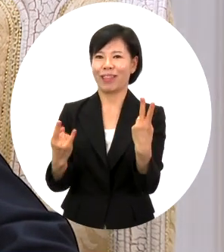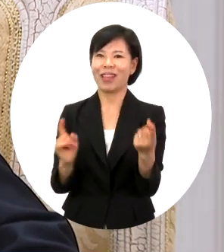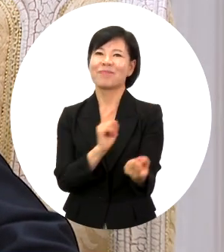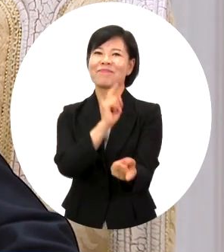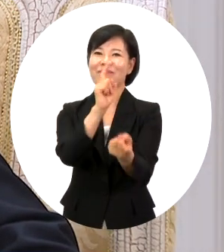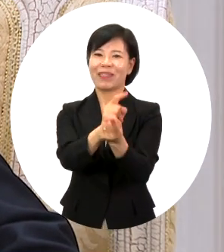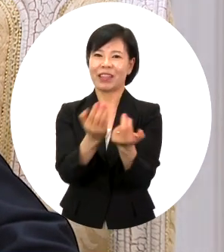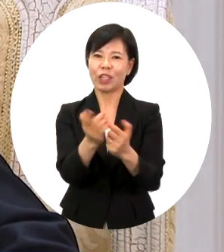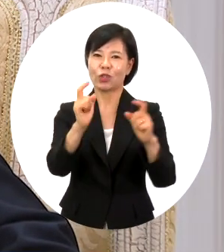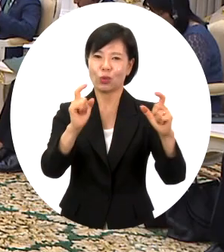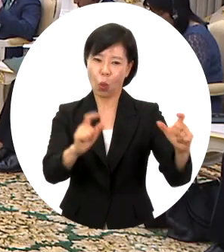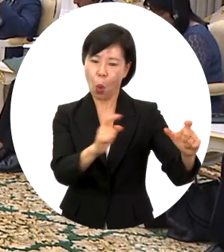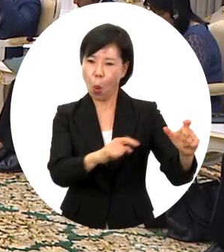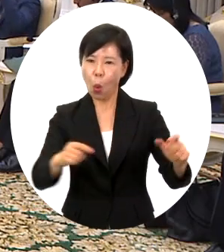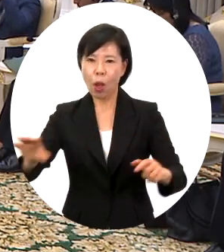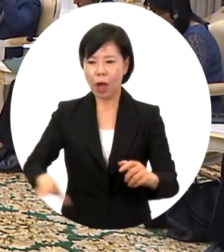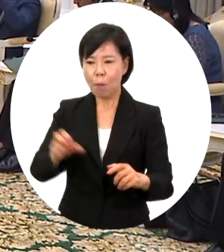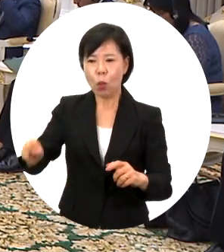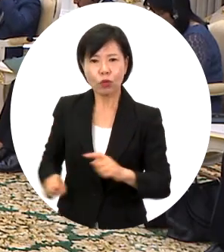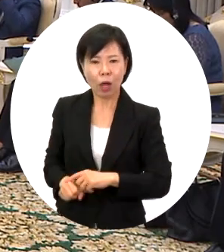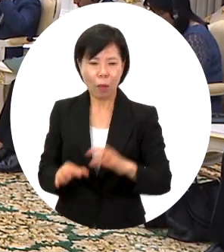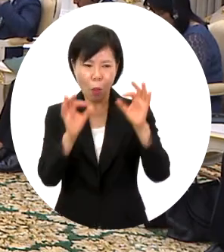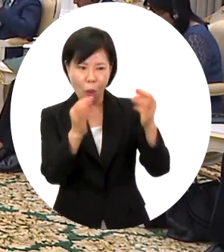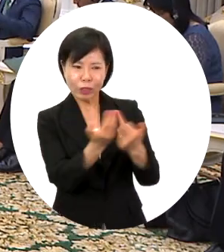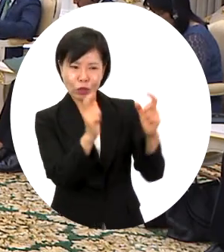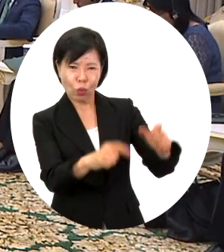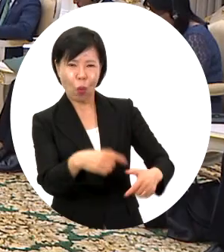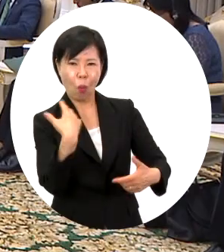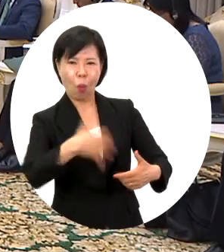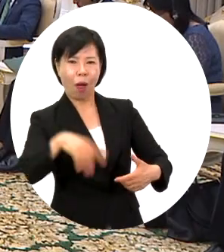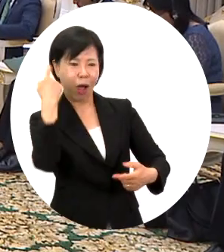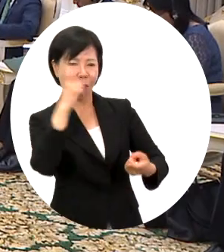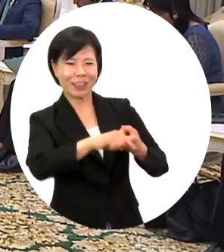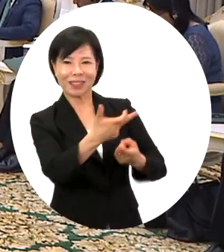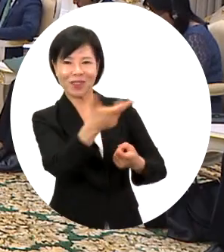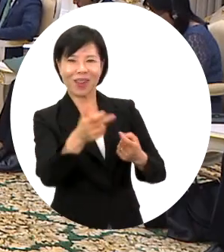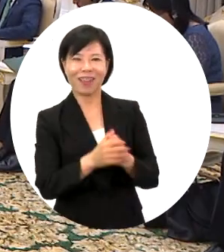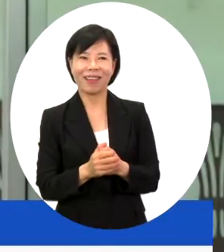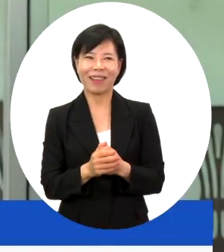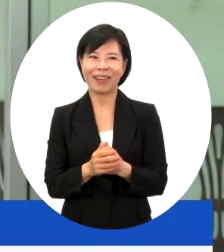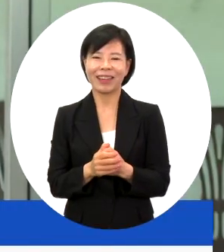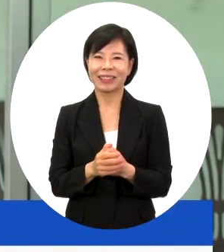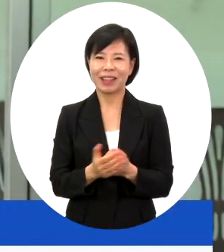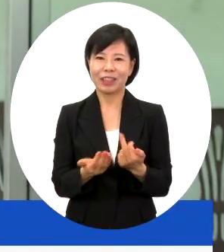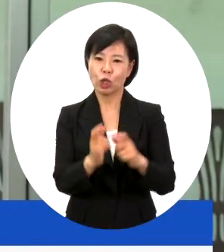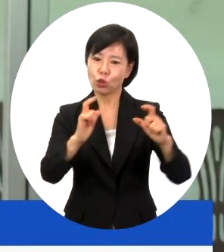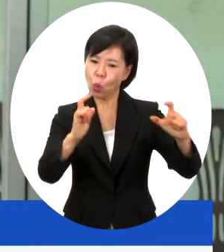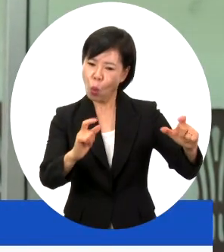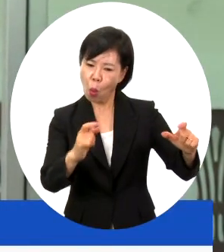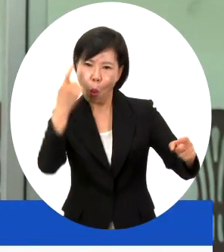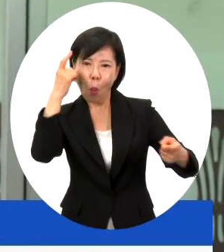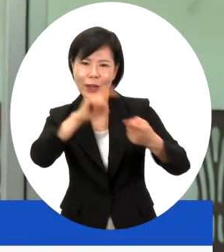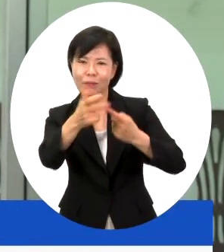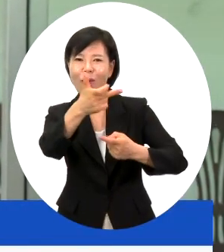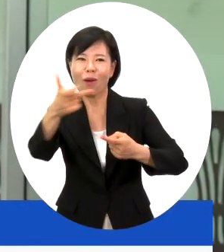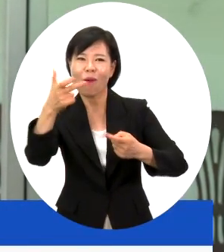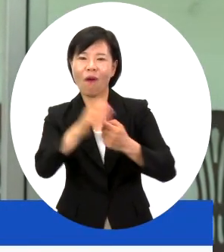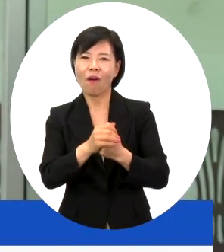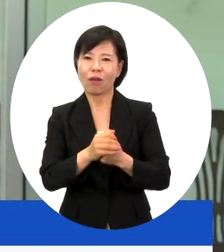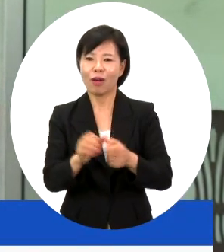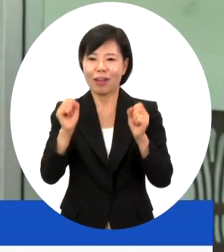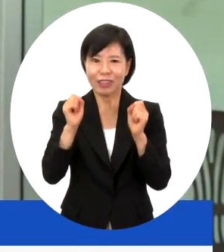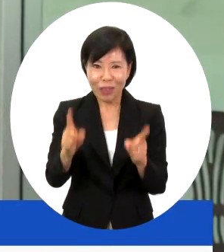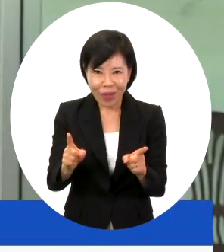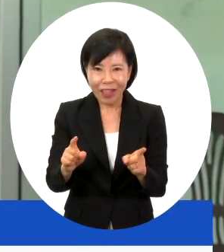번째 만남이어서 제주에 대한 캄보디아 정부의 높은 관심을 보여줬습니다. 제주에 대한 글로벌 사회의 관심이 커지고